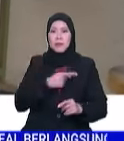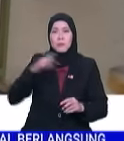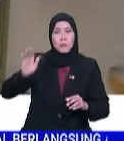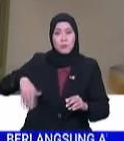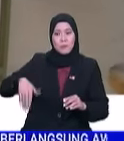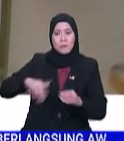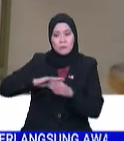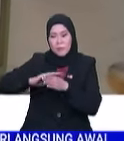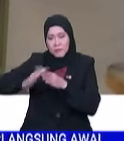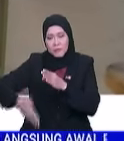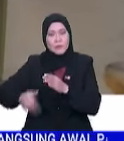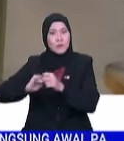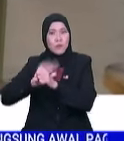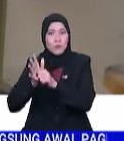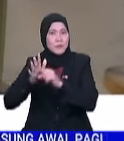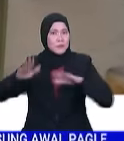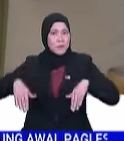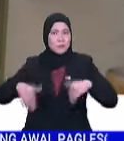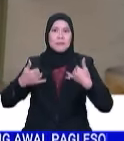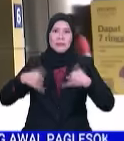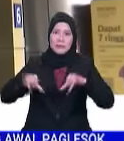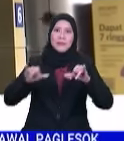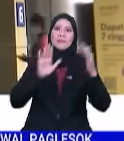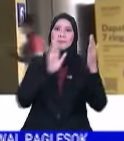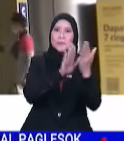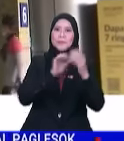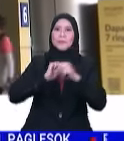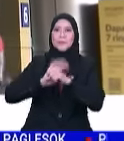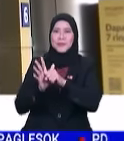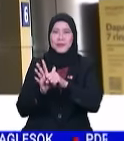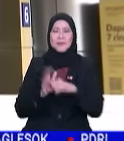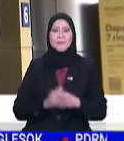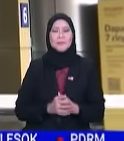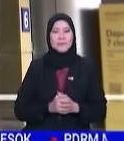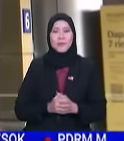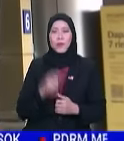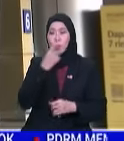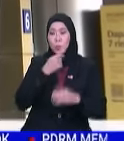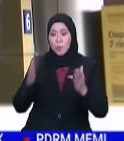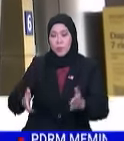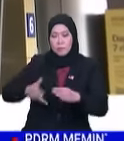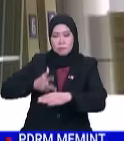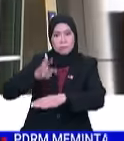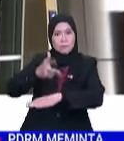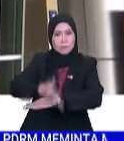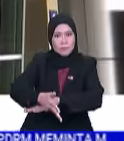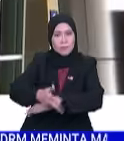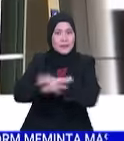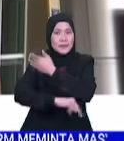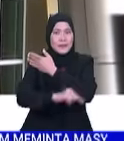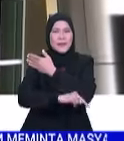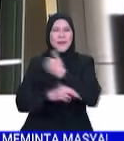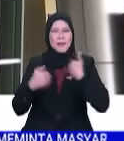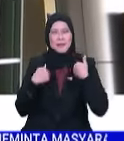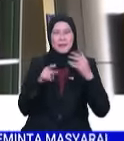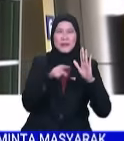masih berdepan dengan pandemik COVID-19. Untuk bagi rentas negeri, ada pro and cons lah. Of